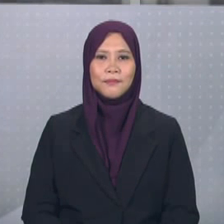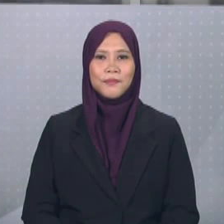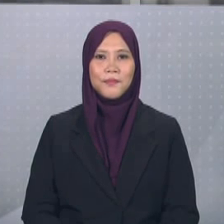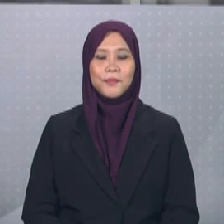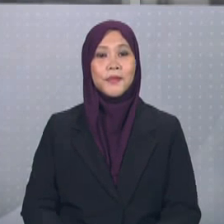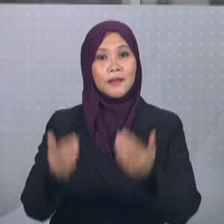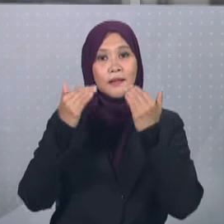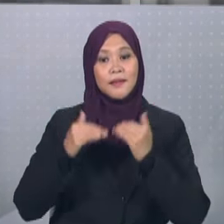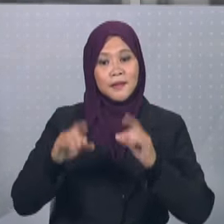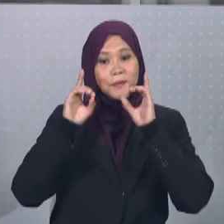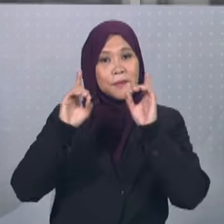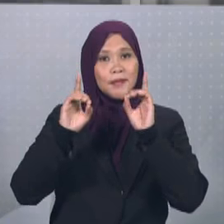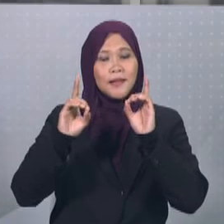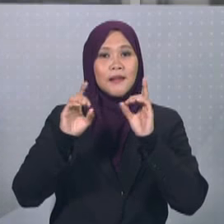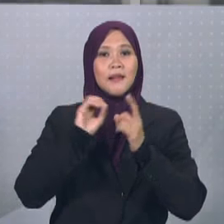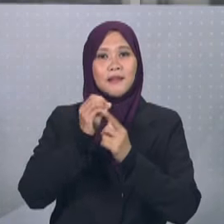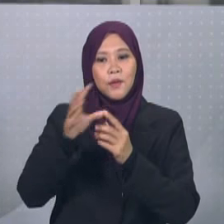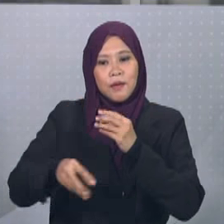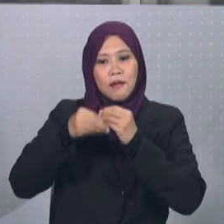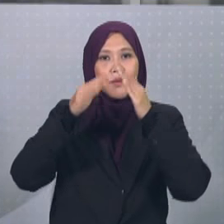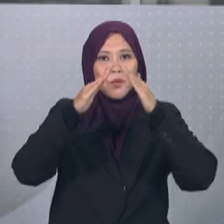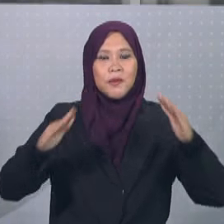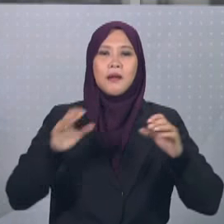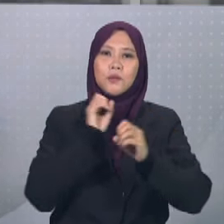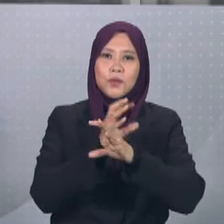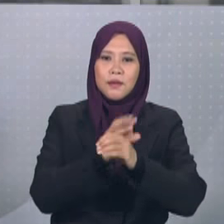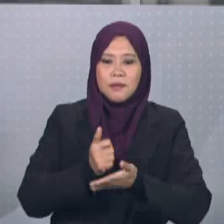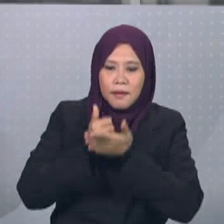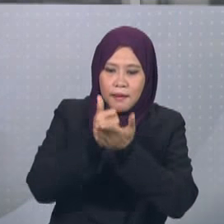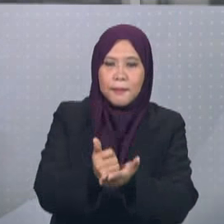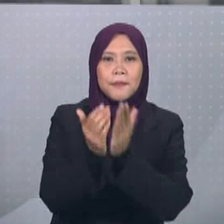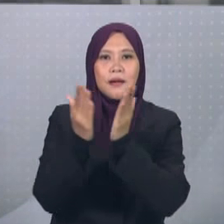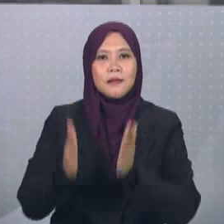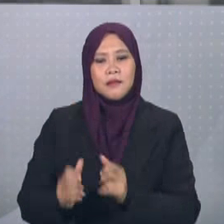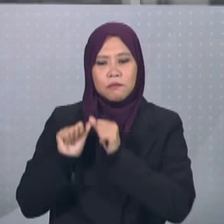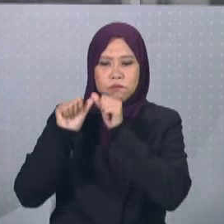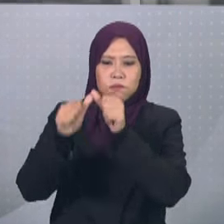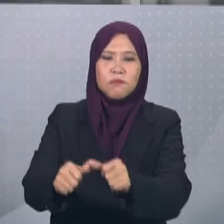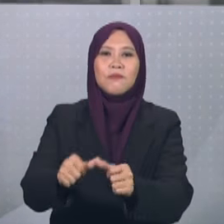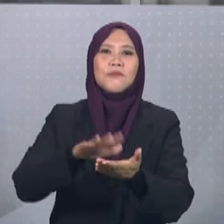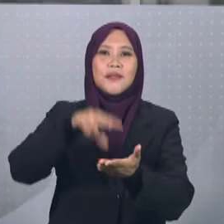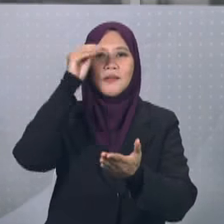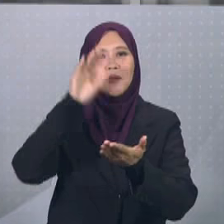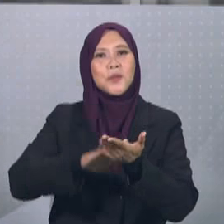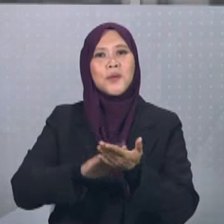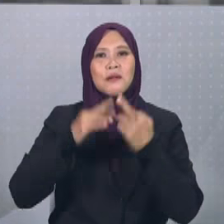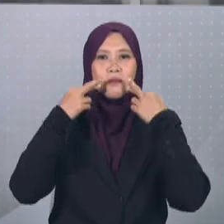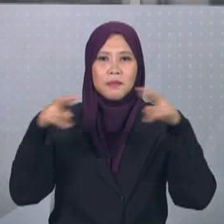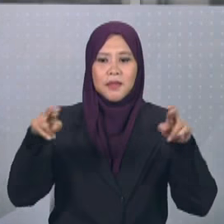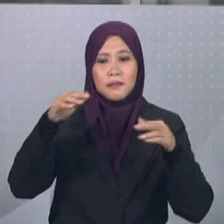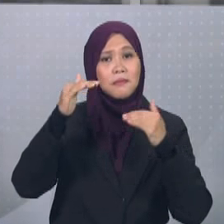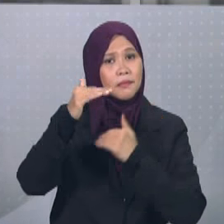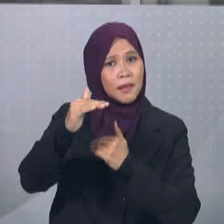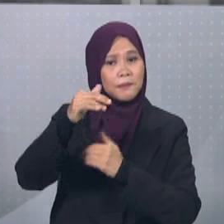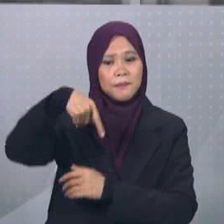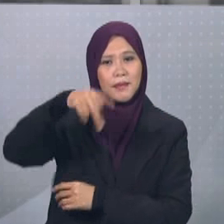Baik, slot pendidikan atau kelas at rumah itu juga antara usaha membantu pelajar meneruskan pembelajaran formal di sekolah semasa PKP,